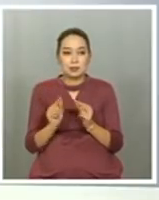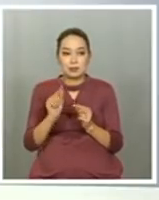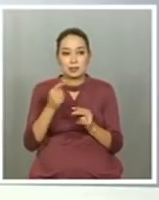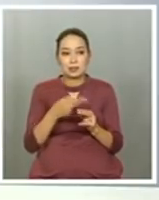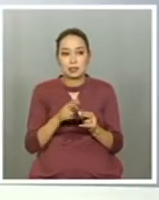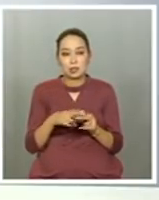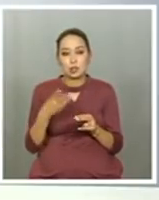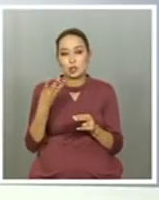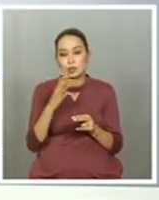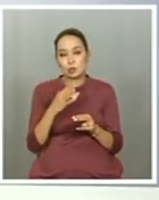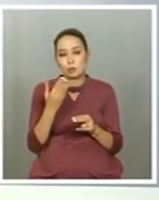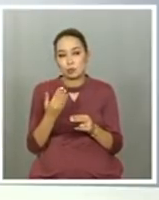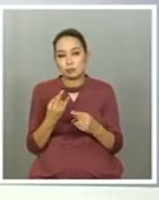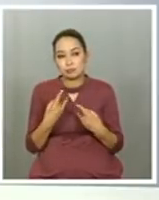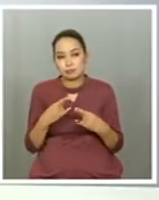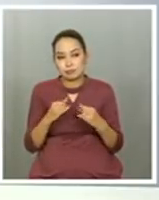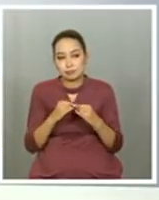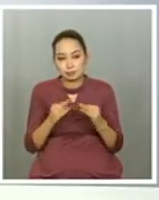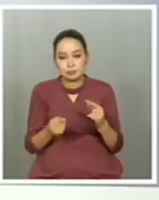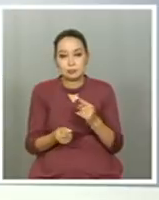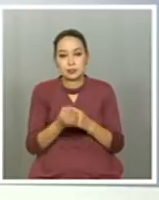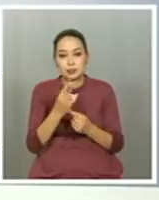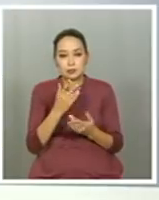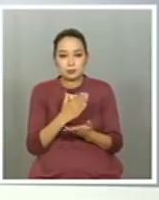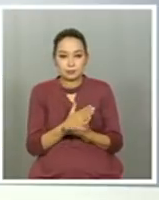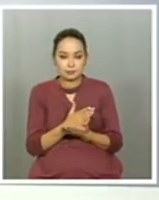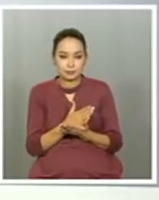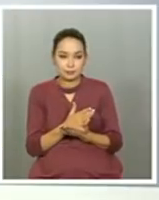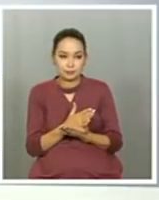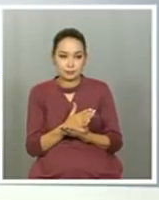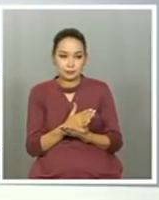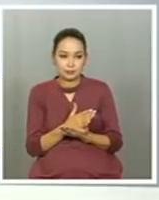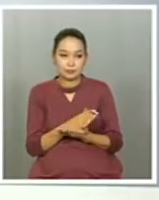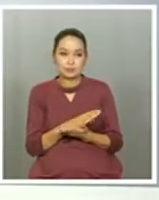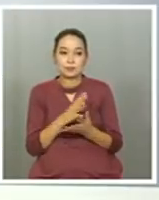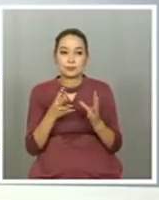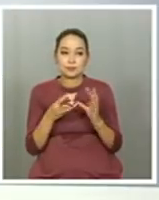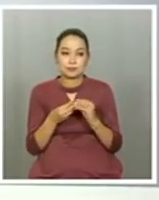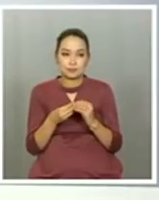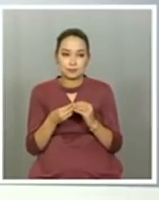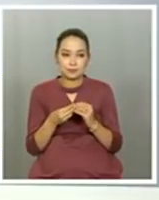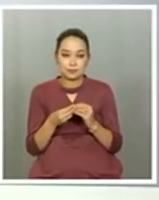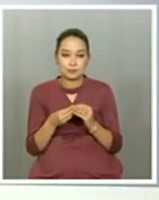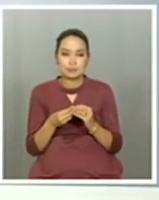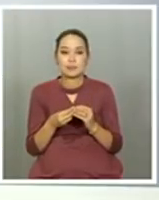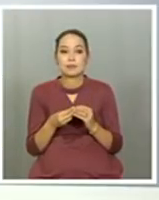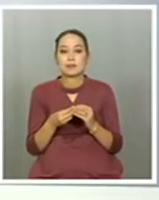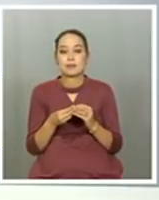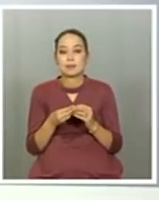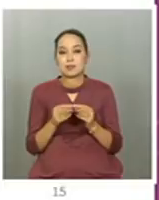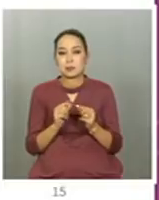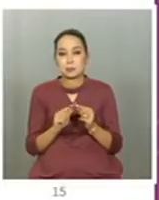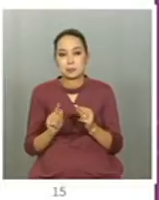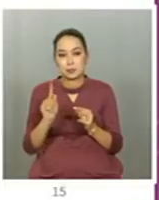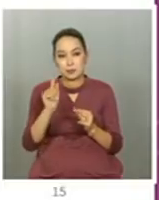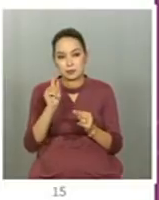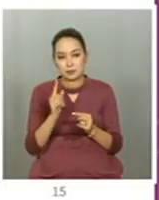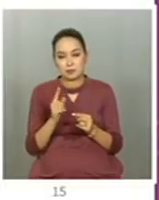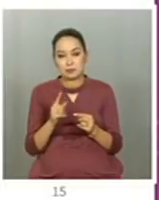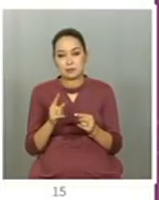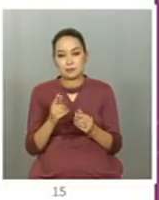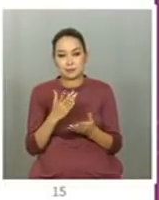жыныс жасушасы пайда болады. Нәтижесінде сперматозоидтар түзіледі.